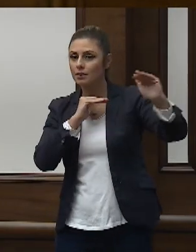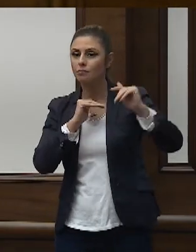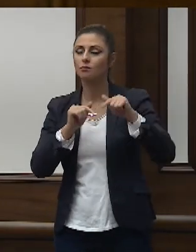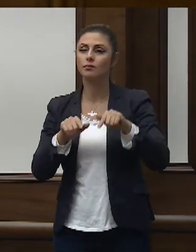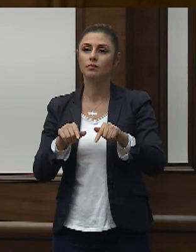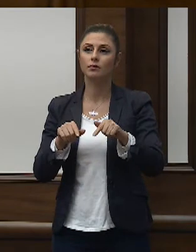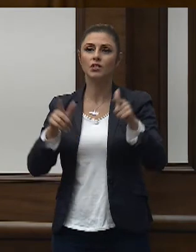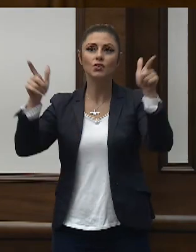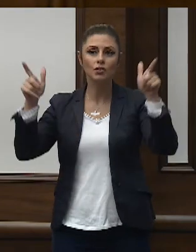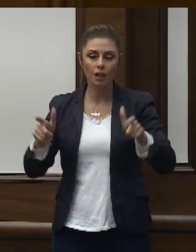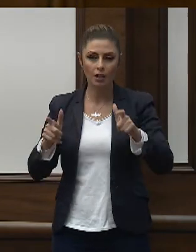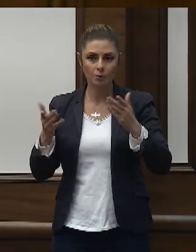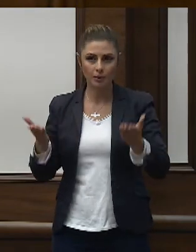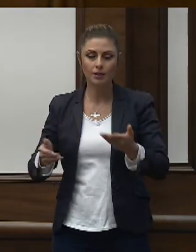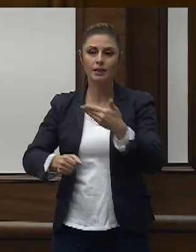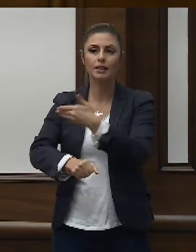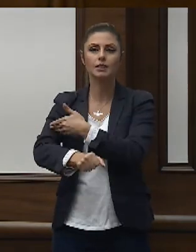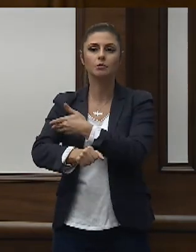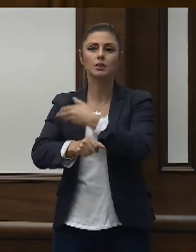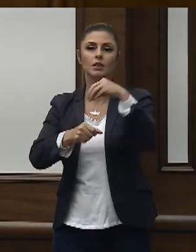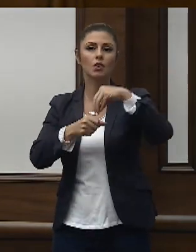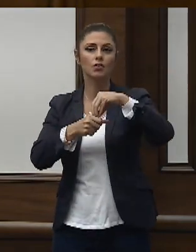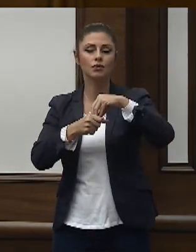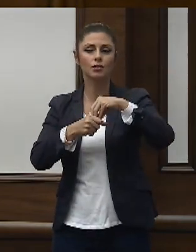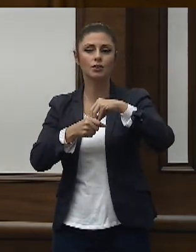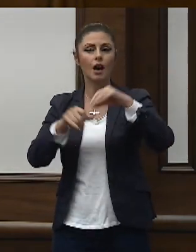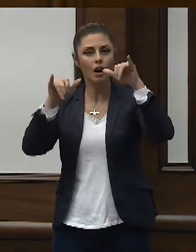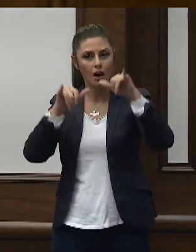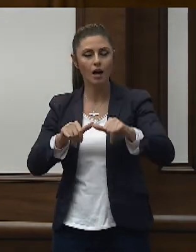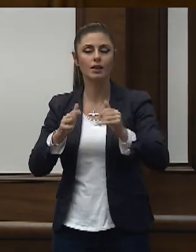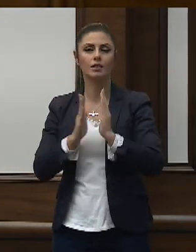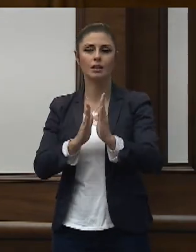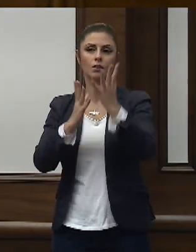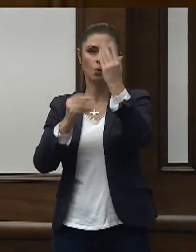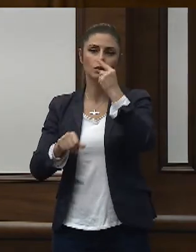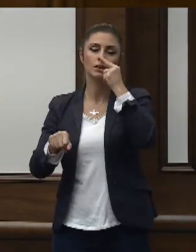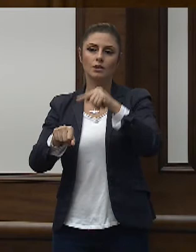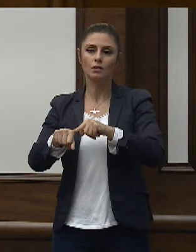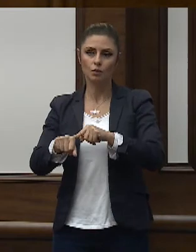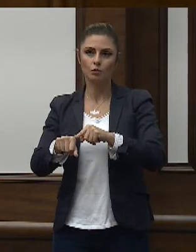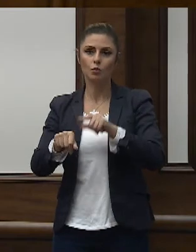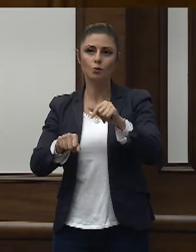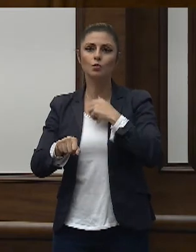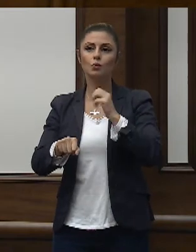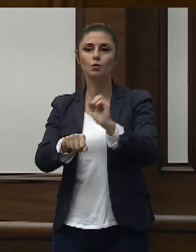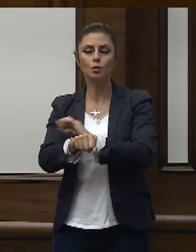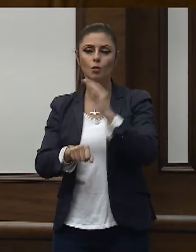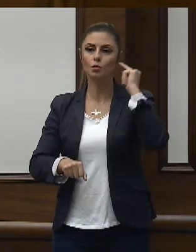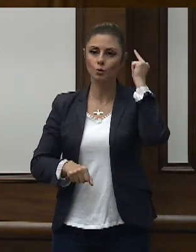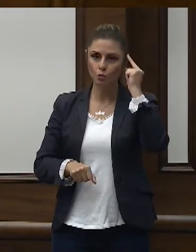beldemizin, şehrimizin hizmetleri için aynen sergileneceğine inancım tamdır. Bu duygu ve